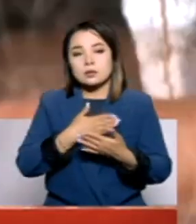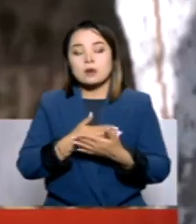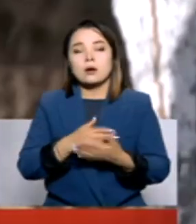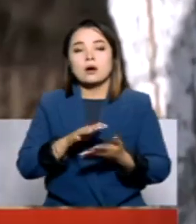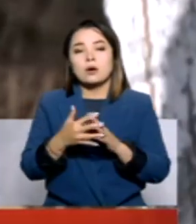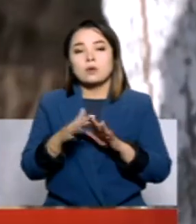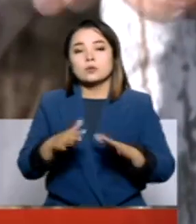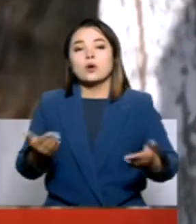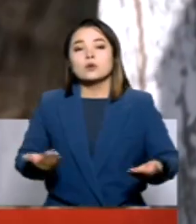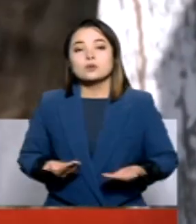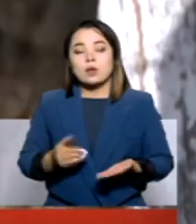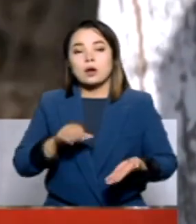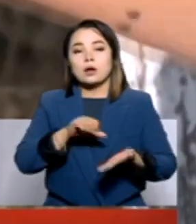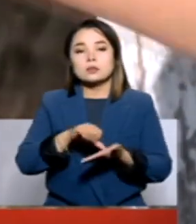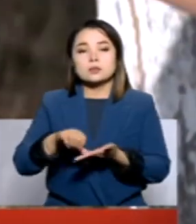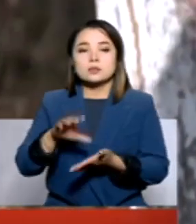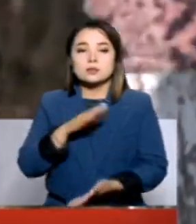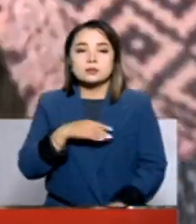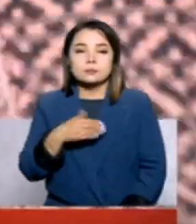ауыл тұрғындары қатысты.